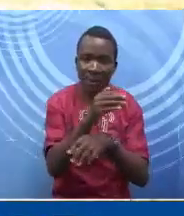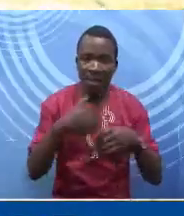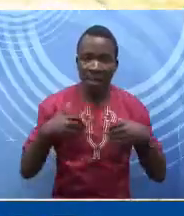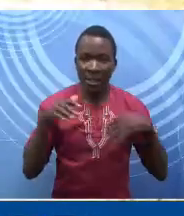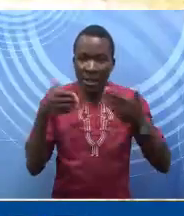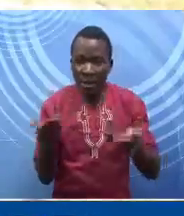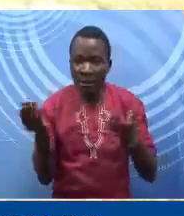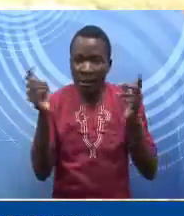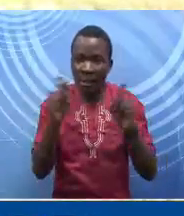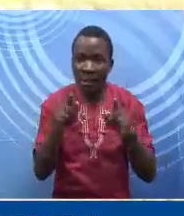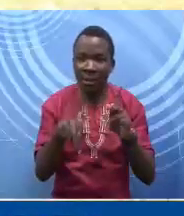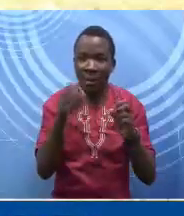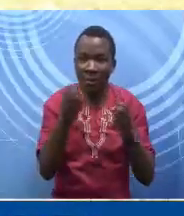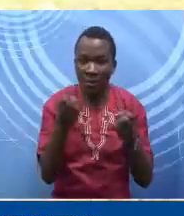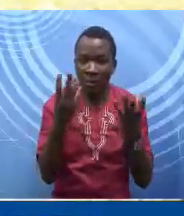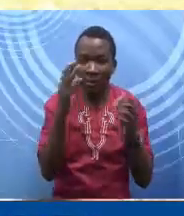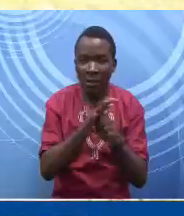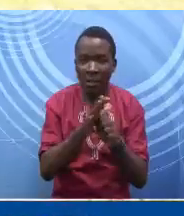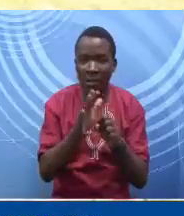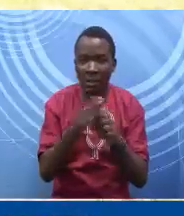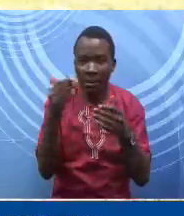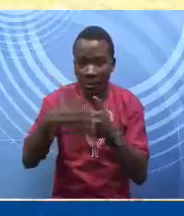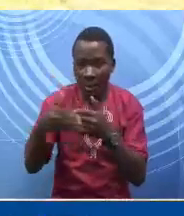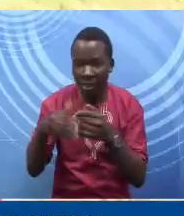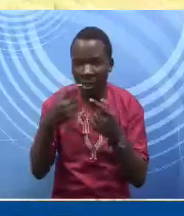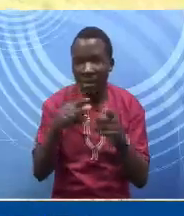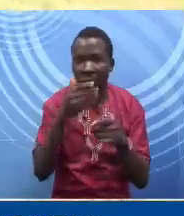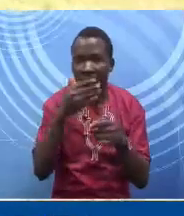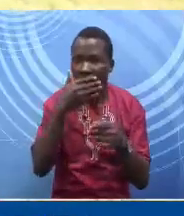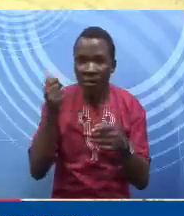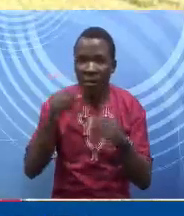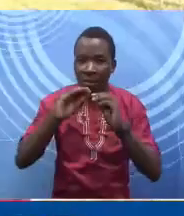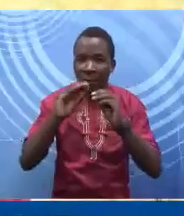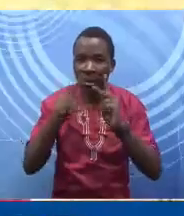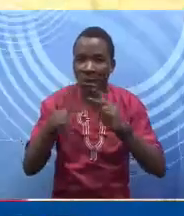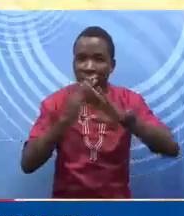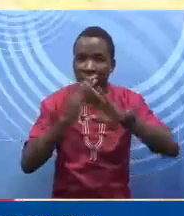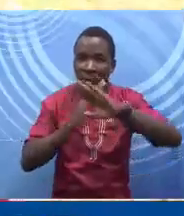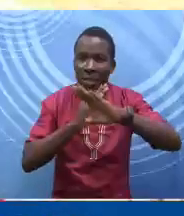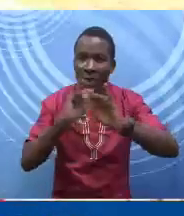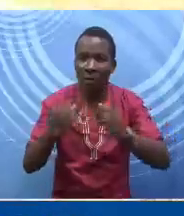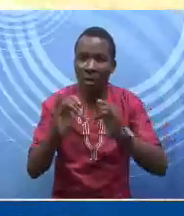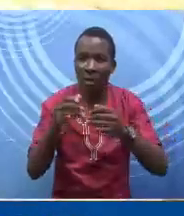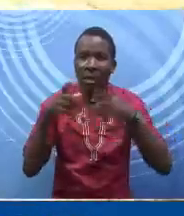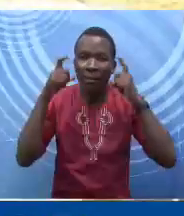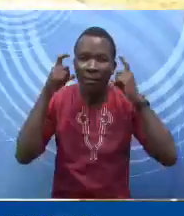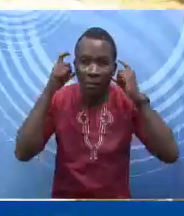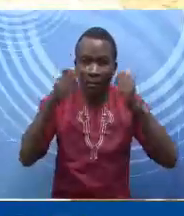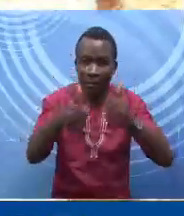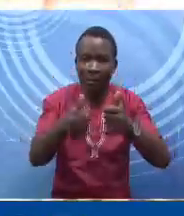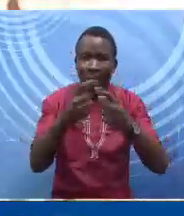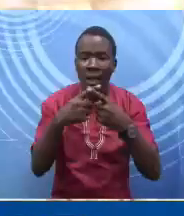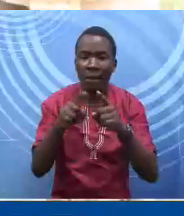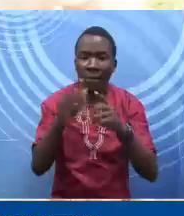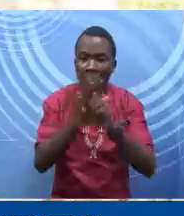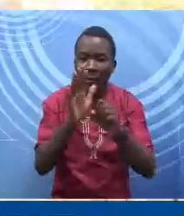ari benshi mukaba mwegeranye, ahubwo icyiza ni ukujya babwiriza abantu wenda kwirinda bakagerageza kwambara udupfukamunwa neza, ariko